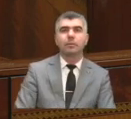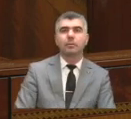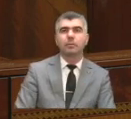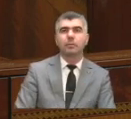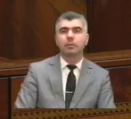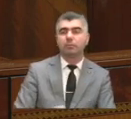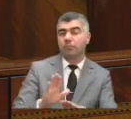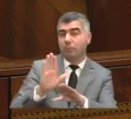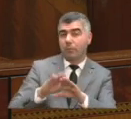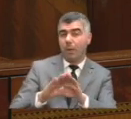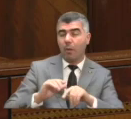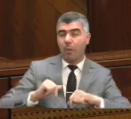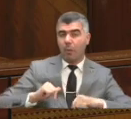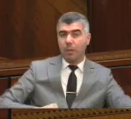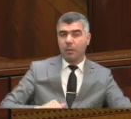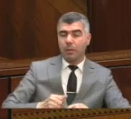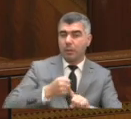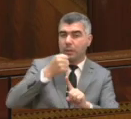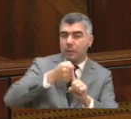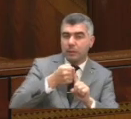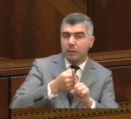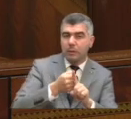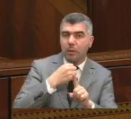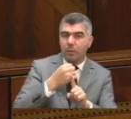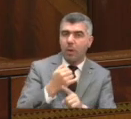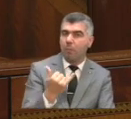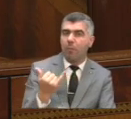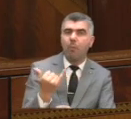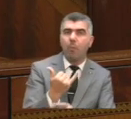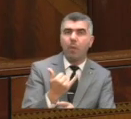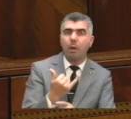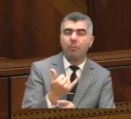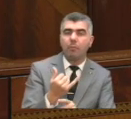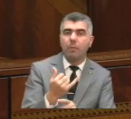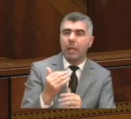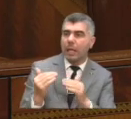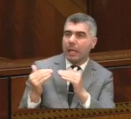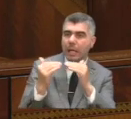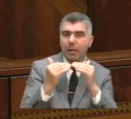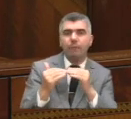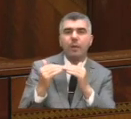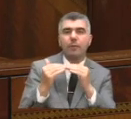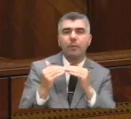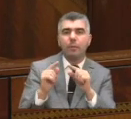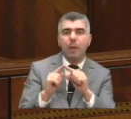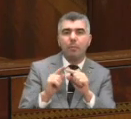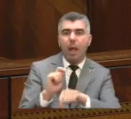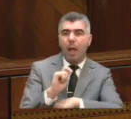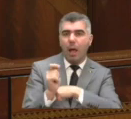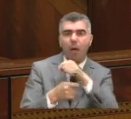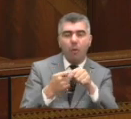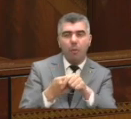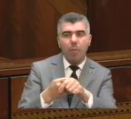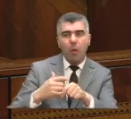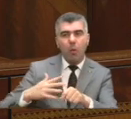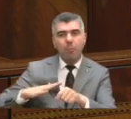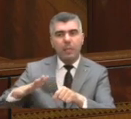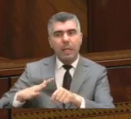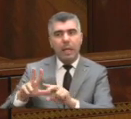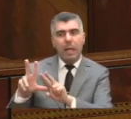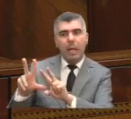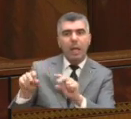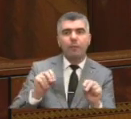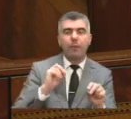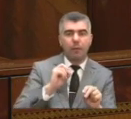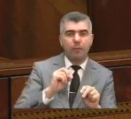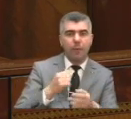ندعوكم السيده الوزيره للعمل بالجديه المطلوبه من اجل عداله مجاليه في عرض سكني مدعوم يراعي خصوصيات العالم